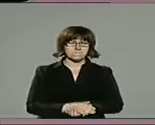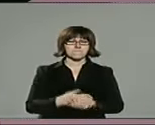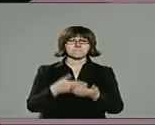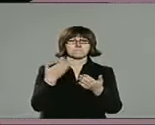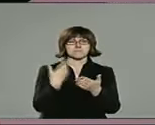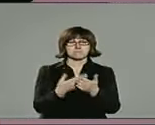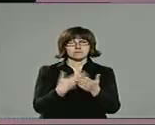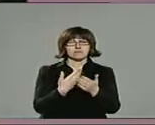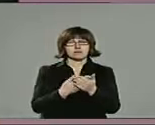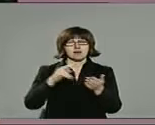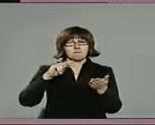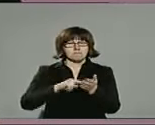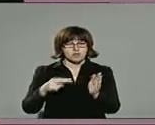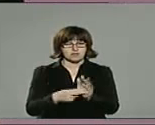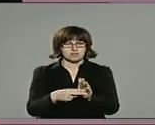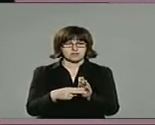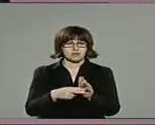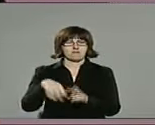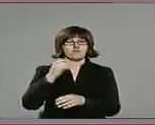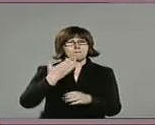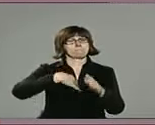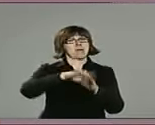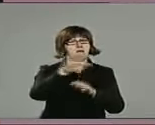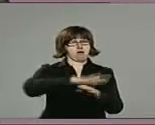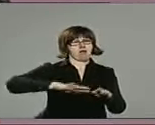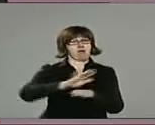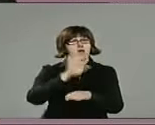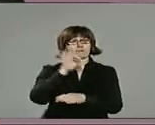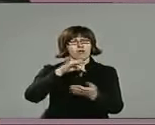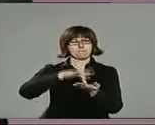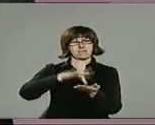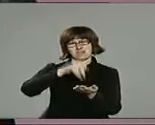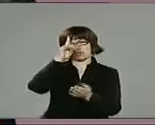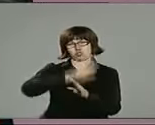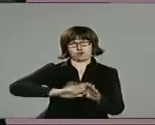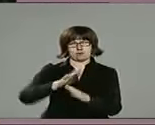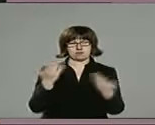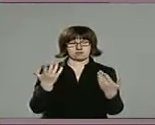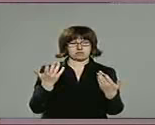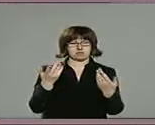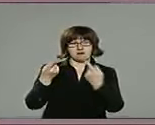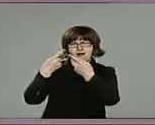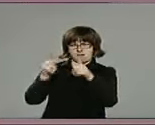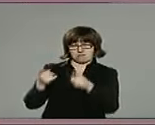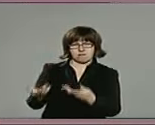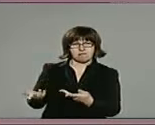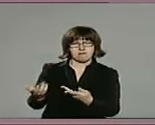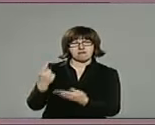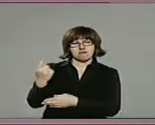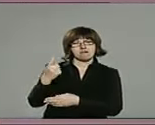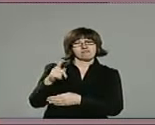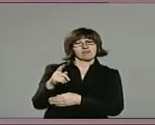Das ist Politik für die Mehrheit und für die Mitte in Deutschland. Die anderen haben